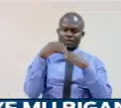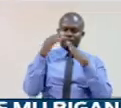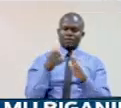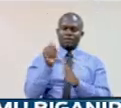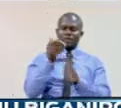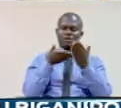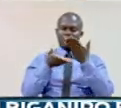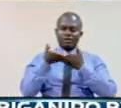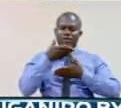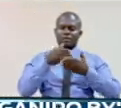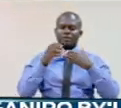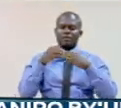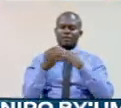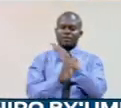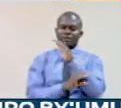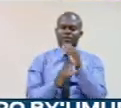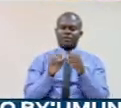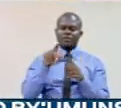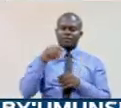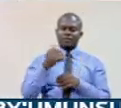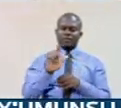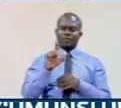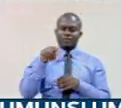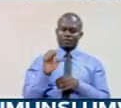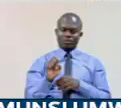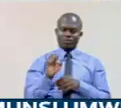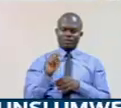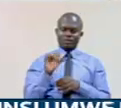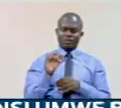iki gihugu. Philippe Nyusi wo mu ishyaka rya Frelimo